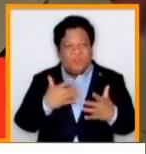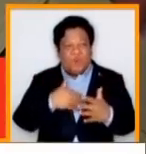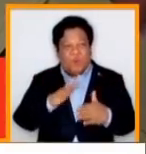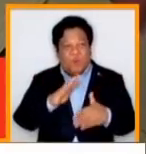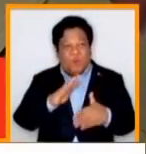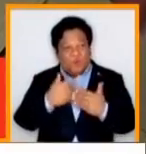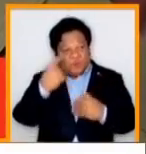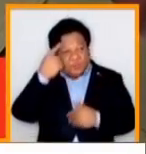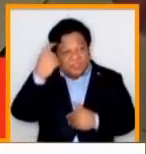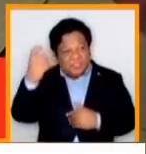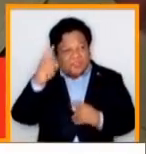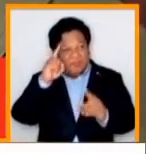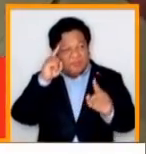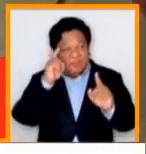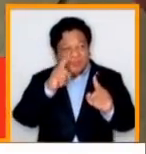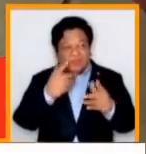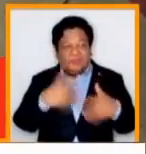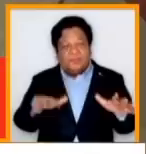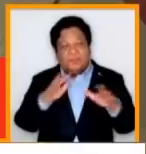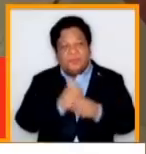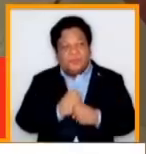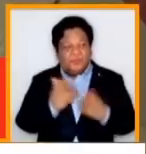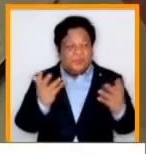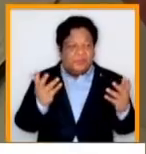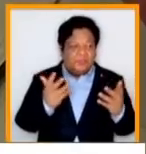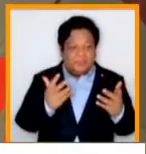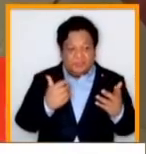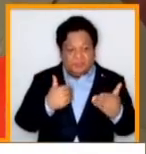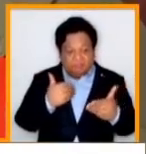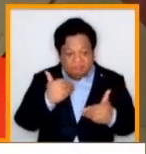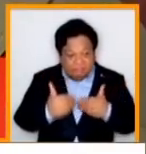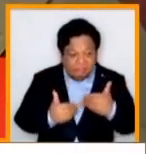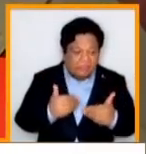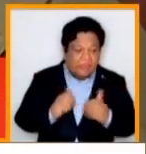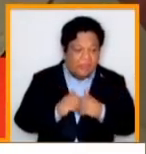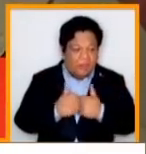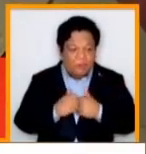Hindi na rin namin alam kung paano kami magsisimula.